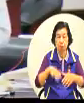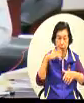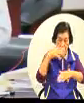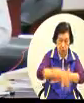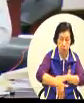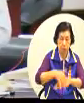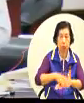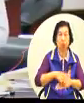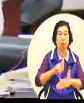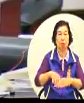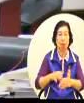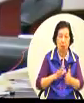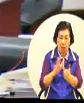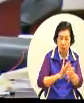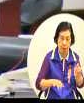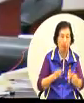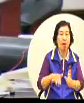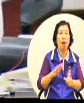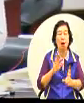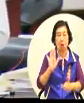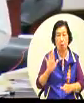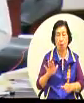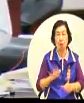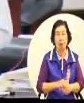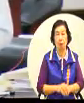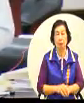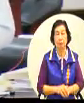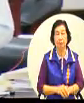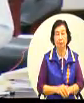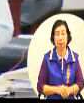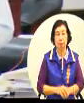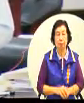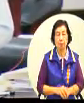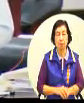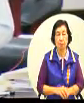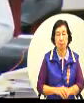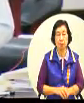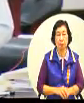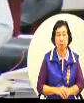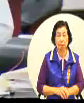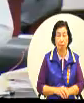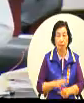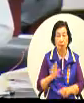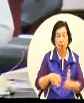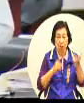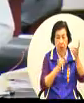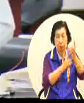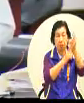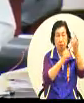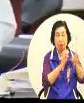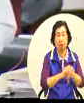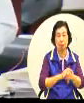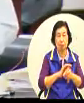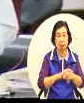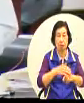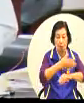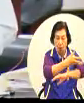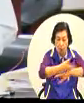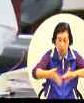工程案，所以我把它比照为是上帝自然风动典